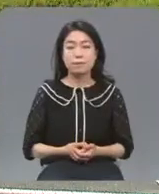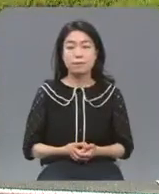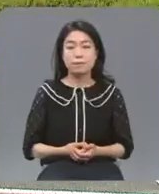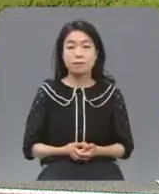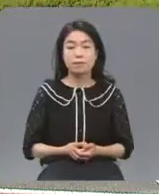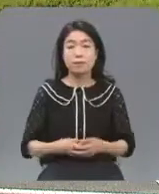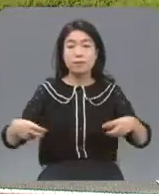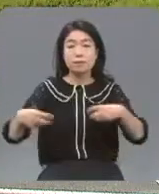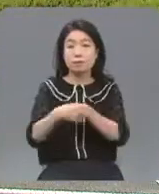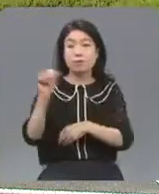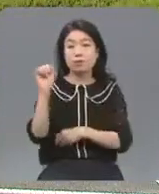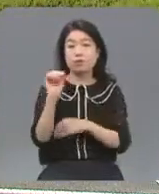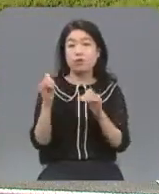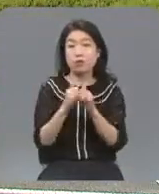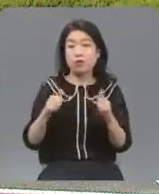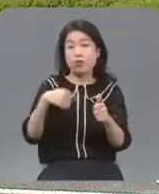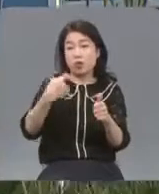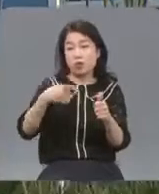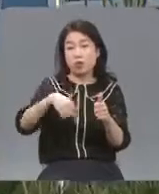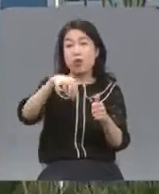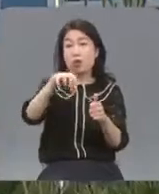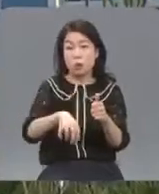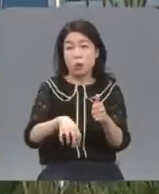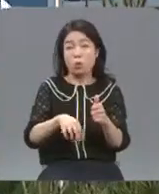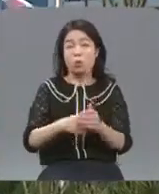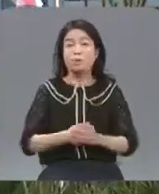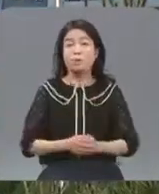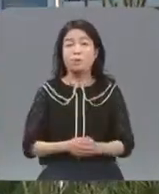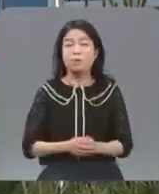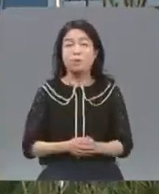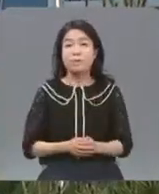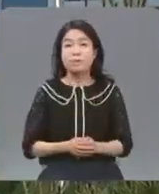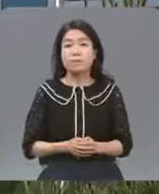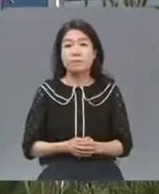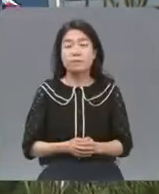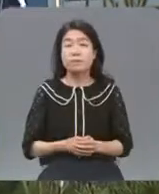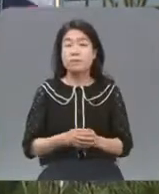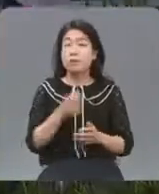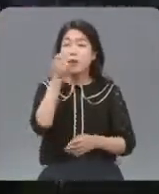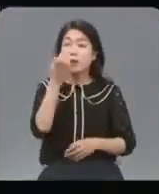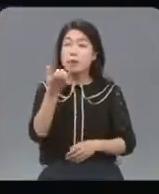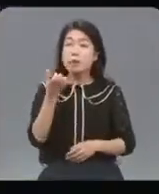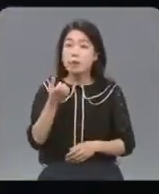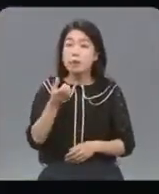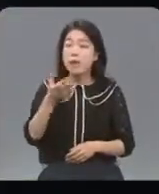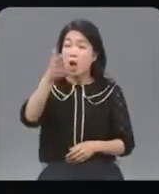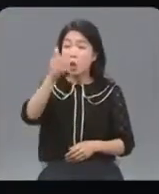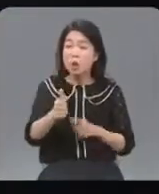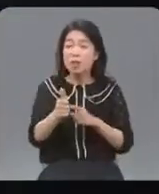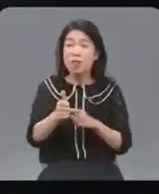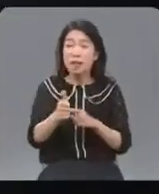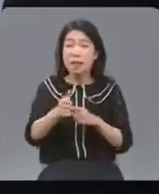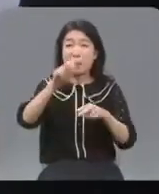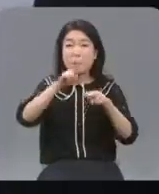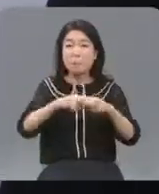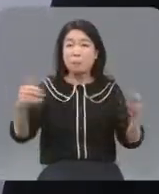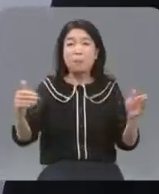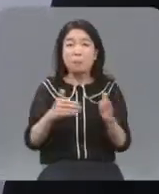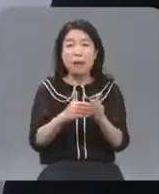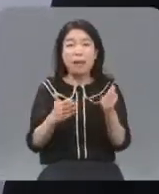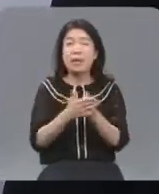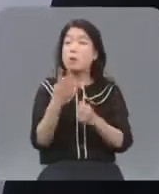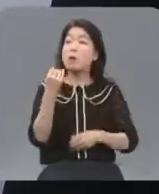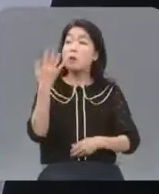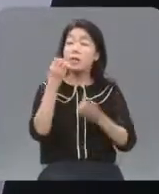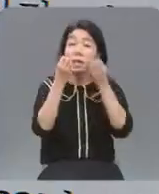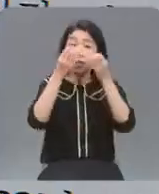운수종사자 들을 교육하는 광주광역시 교통문화 연수원 입니다 지난달 말 전 원장의 임기가 끝난 뒤 최근 3 원장